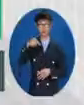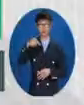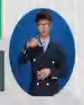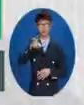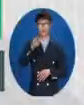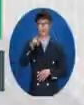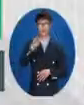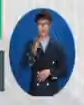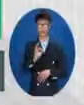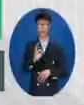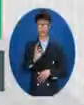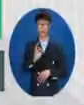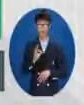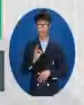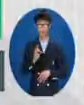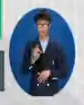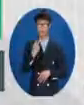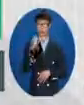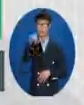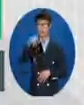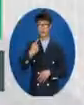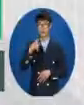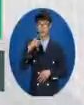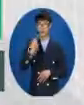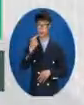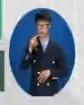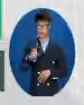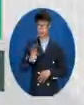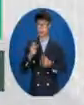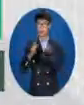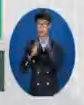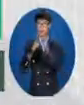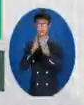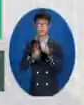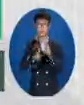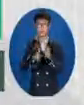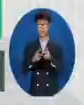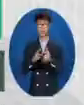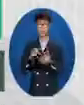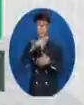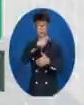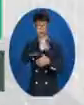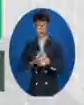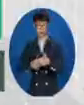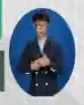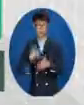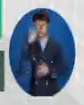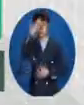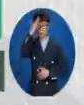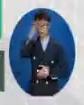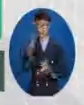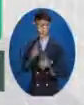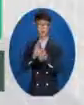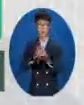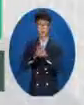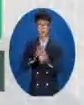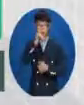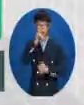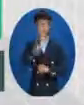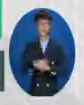서북구 두정동 소재 전문 방역 소독 업체 잉크린트리는 부성이동 주민센터에 무상 소독을